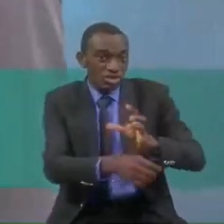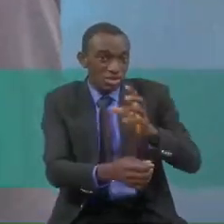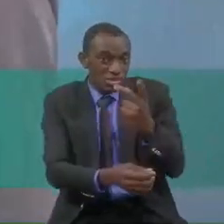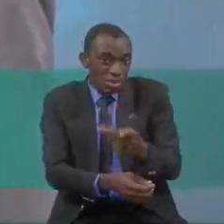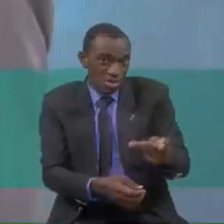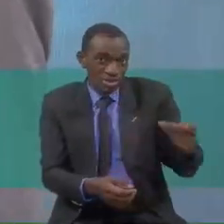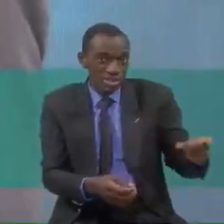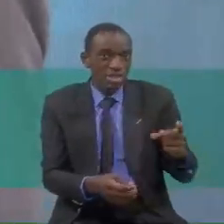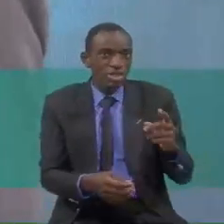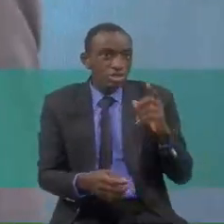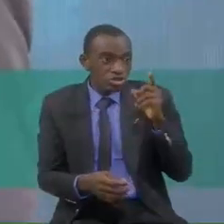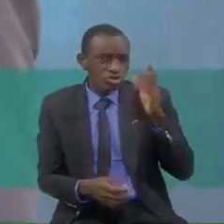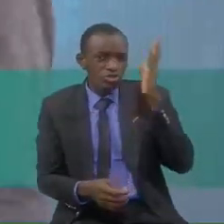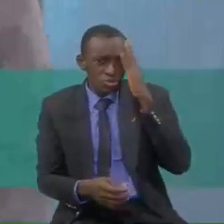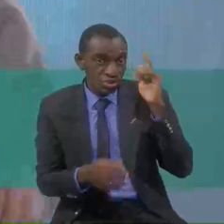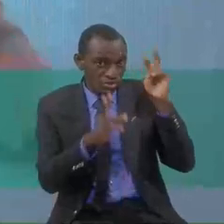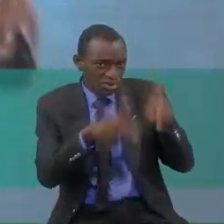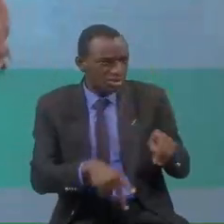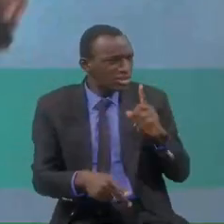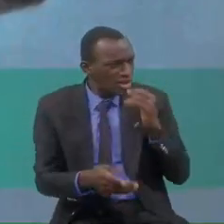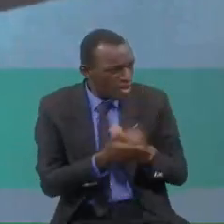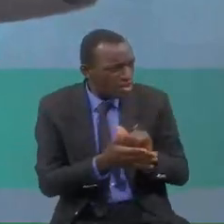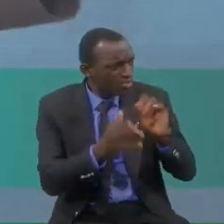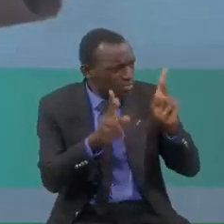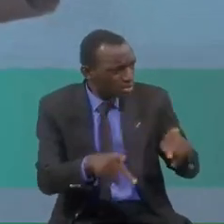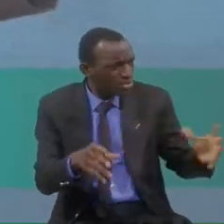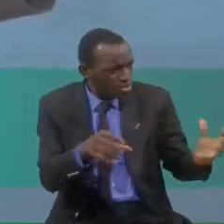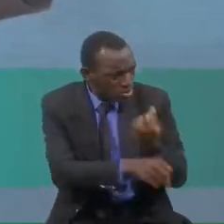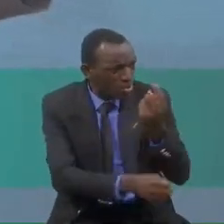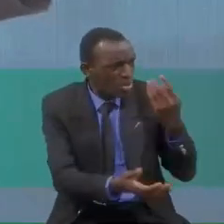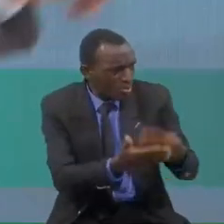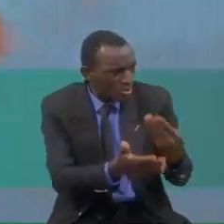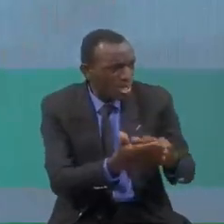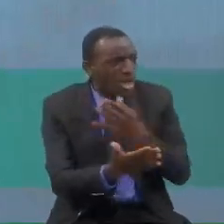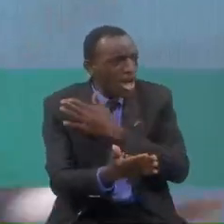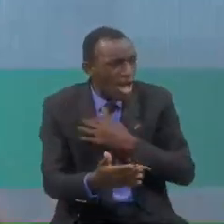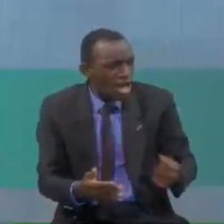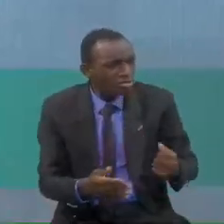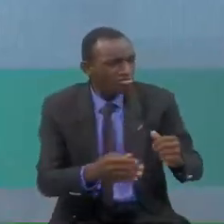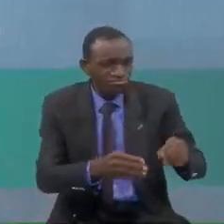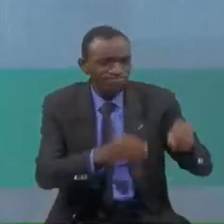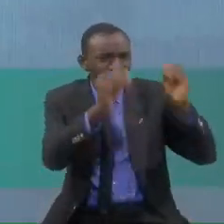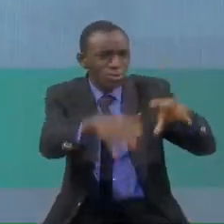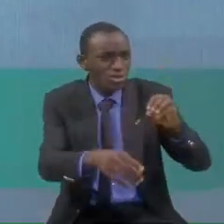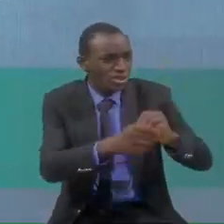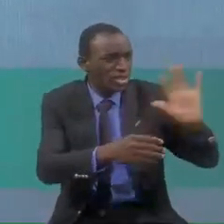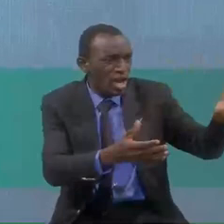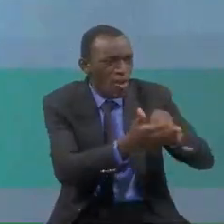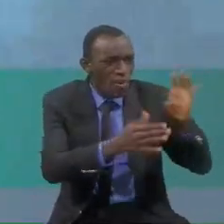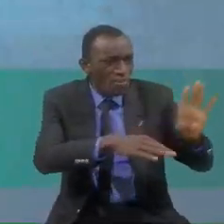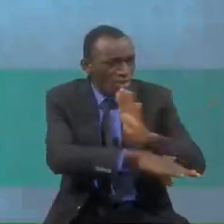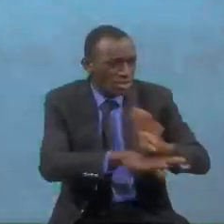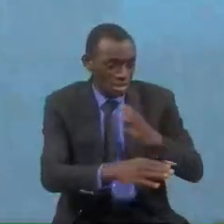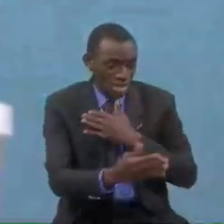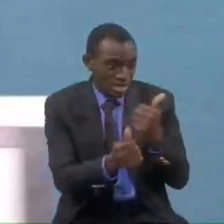les ressources de l'église, on dit, ah, celui-ci aussi a pris l'argent de l'église pour aller l'investir dans ses